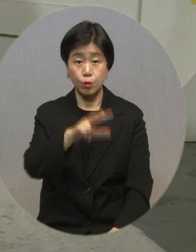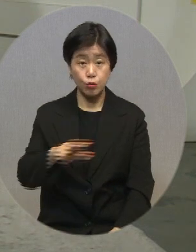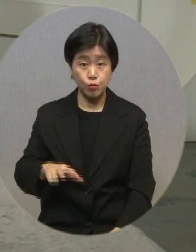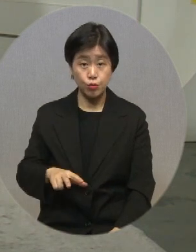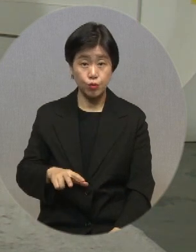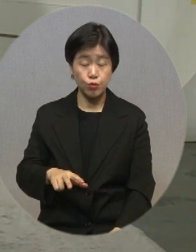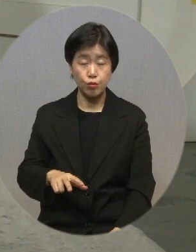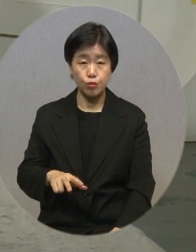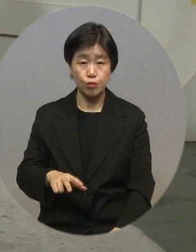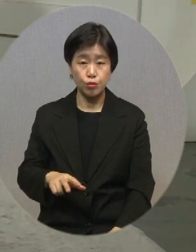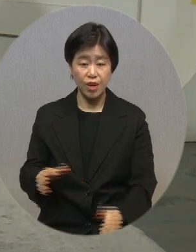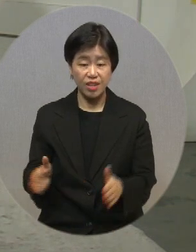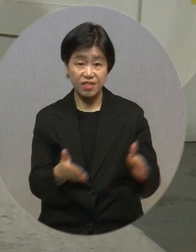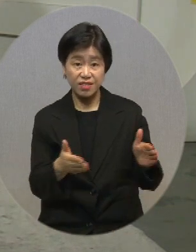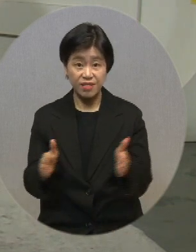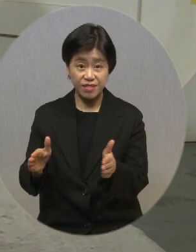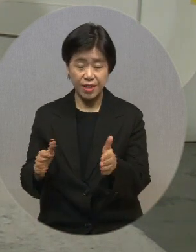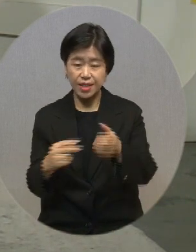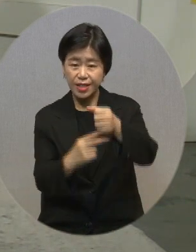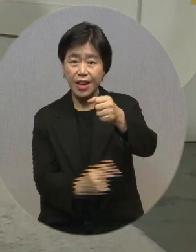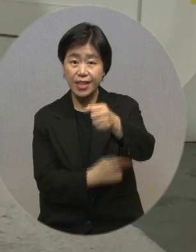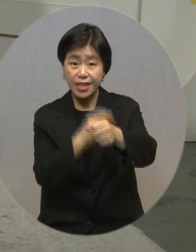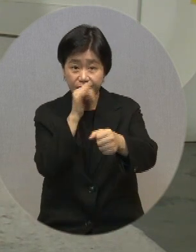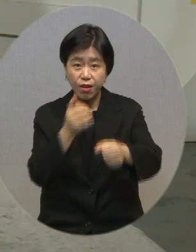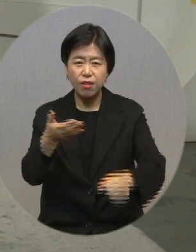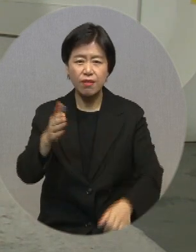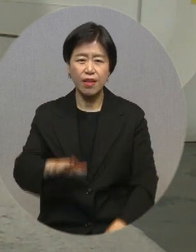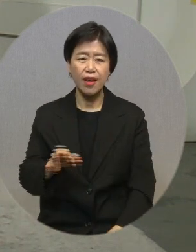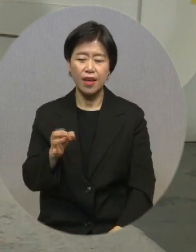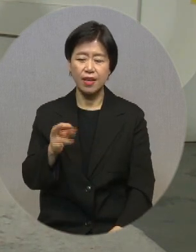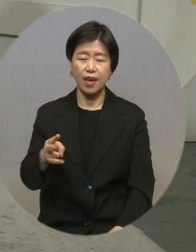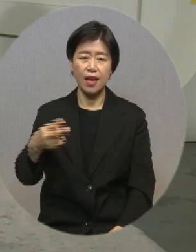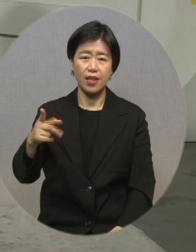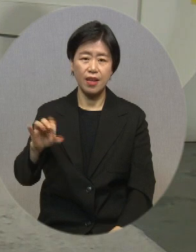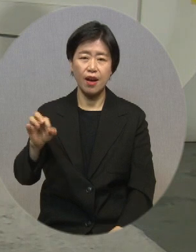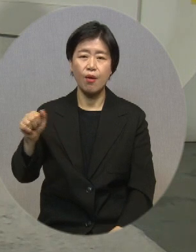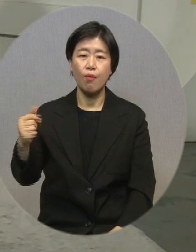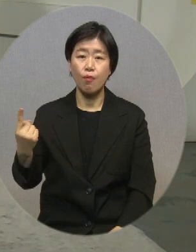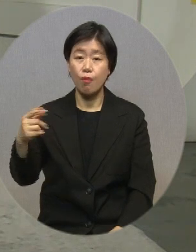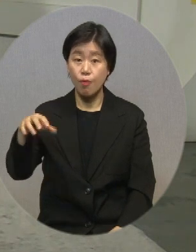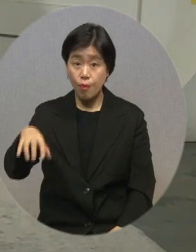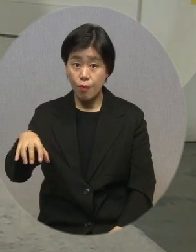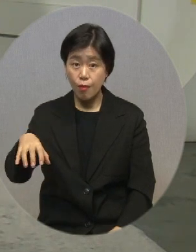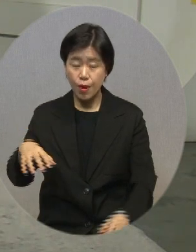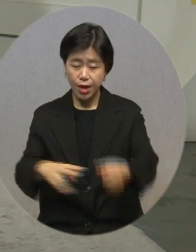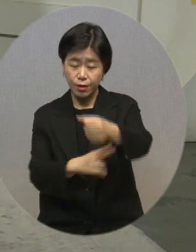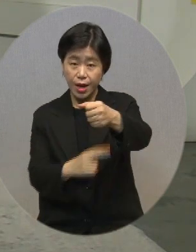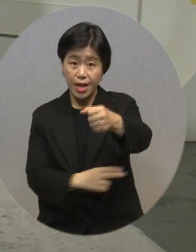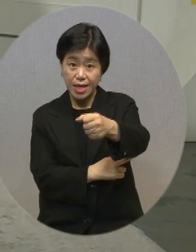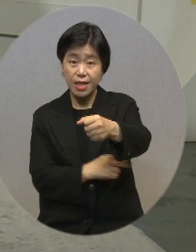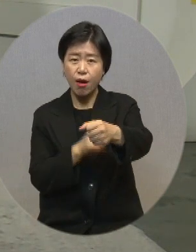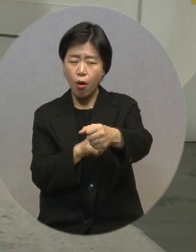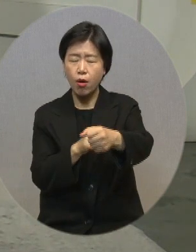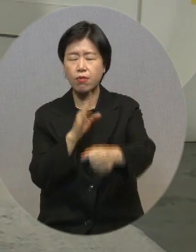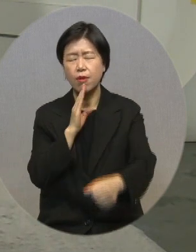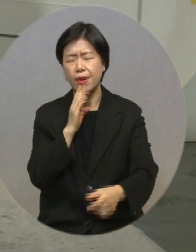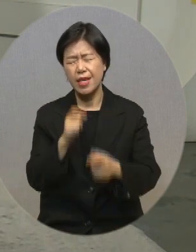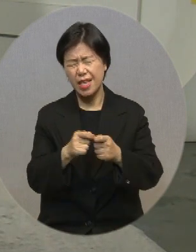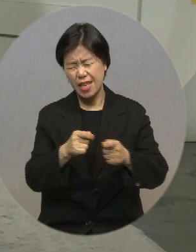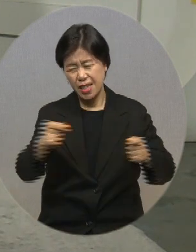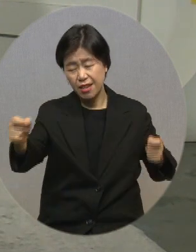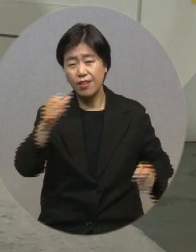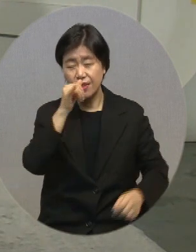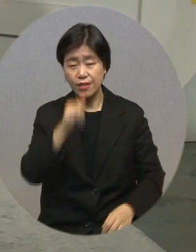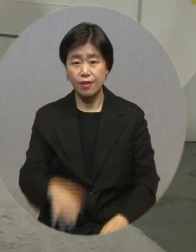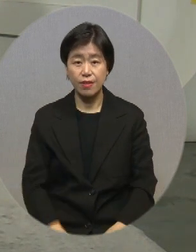네. 예. 근데 예. 예당호가 제일 길어요. 우리나라에서. 아, 제일 깁니까? 아, 우리나라에서. 예. 예. 너무 멋있어요. 네. 공기도